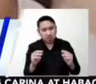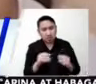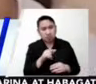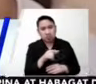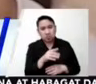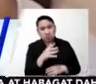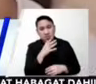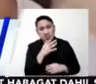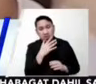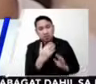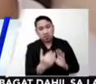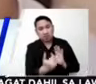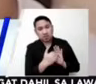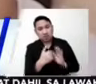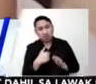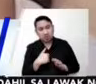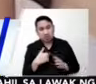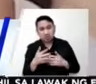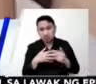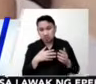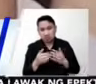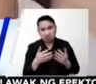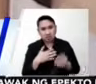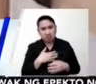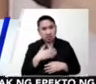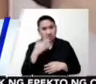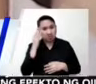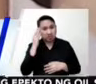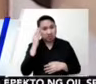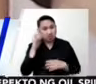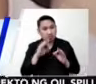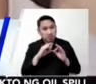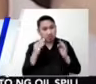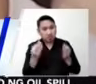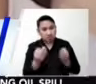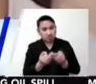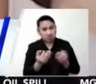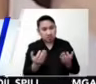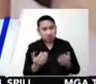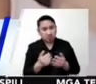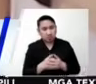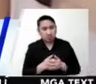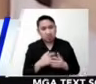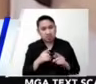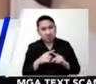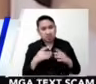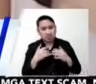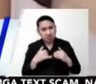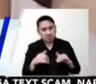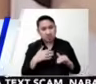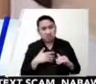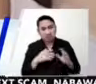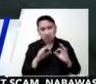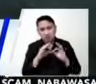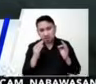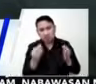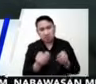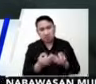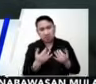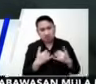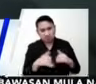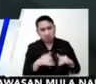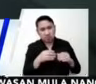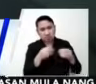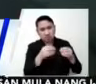even though my family knew na madami na siyang pinopost My family is to welcome them treated them with respect may